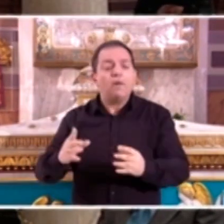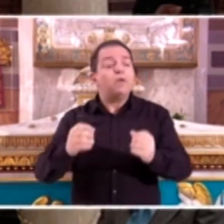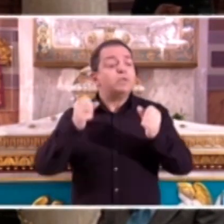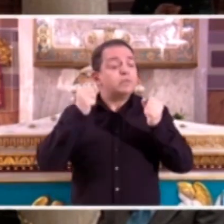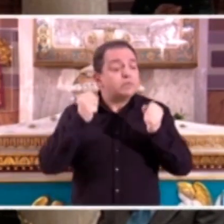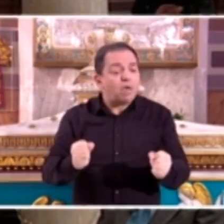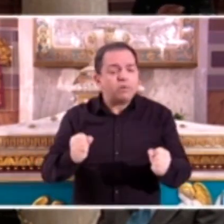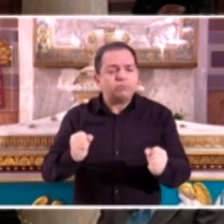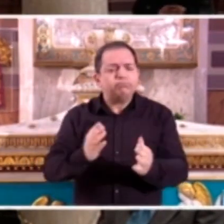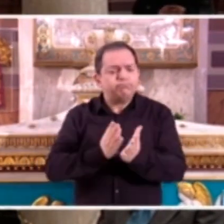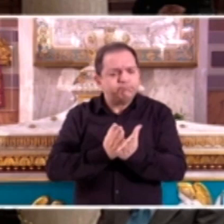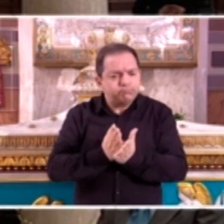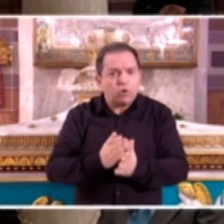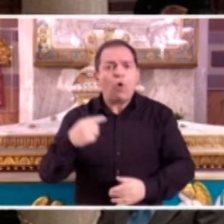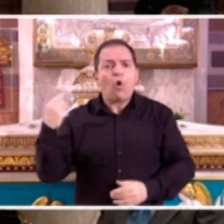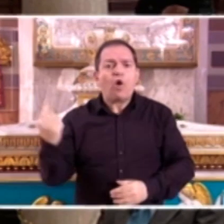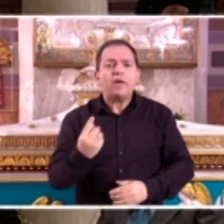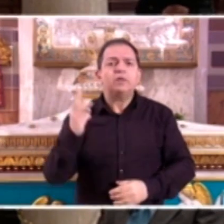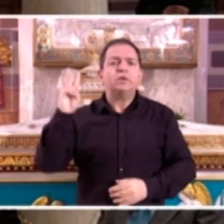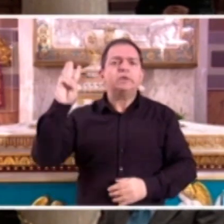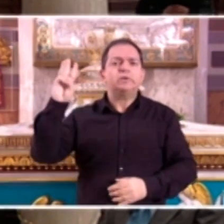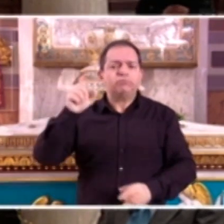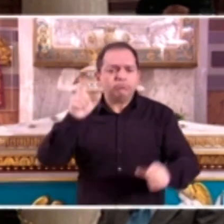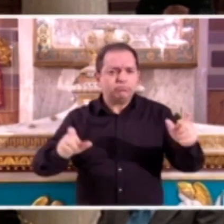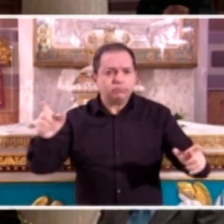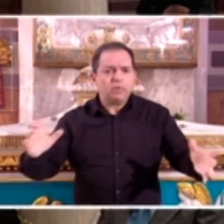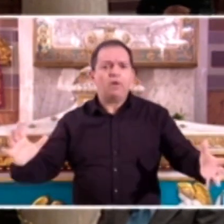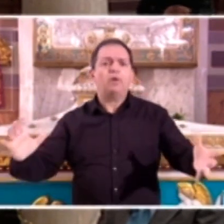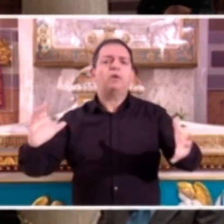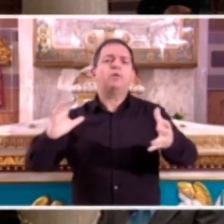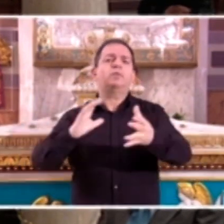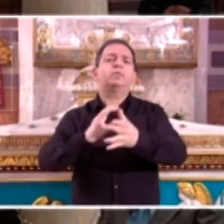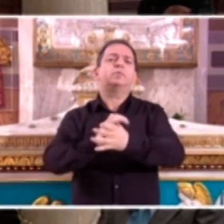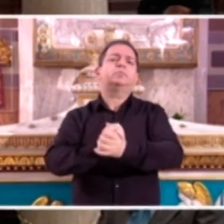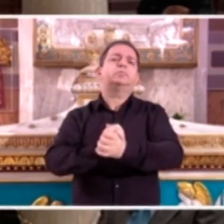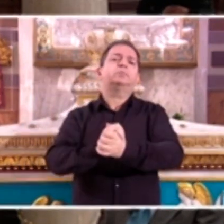Εκκλησιών και της των πάντων ενωσέως του Κυρίου